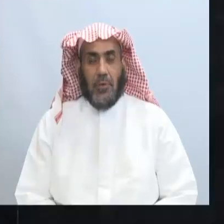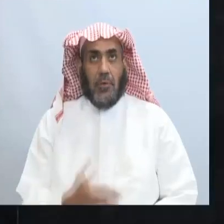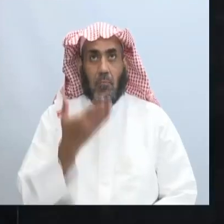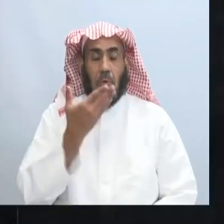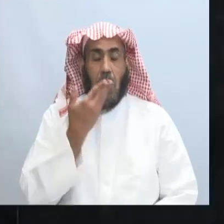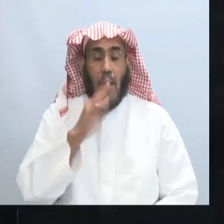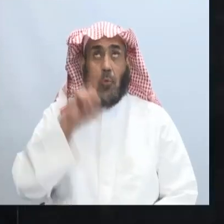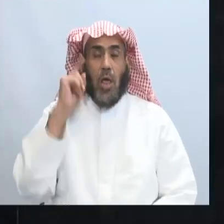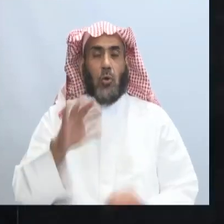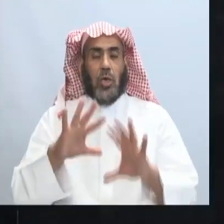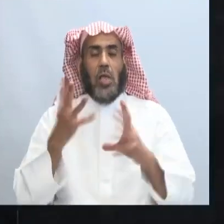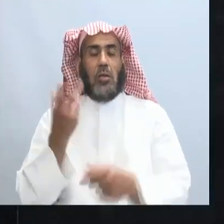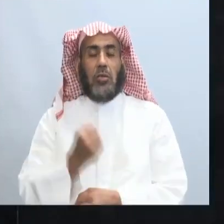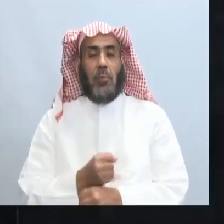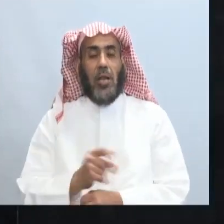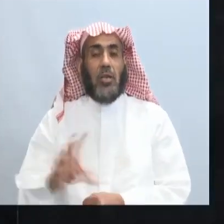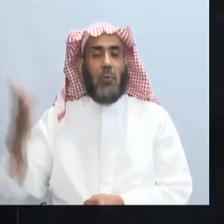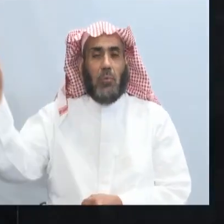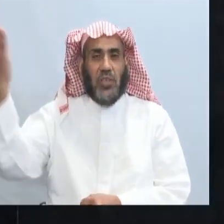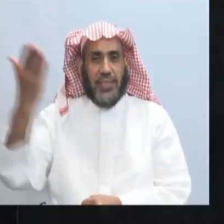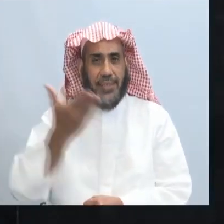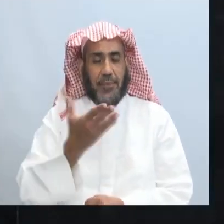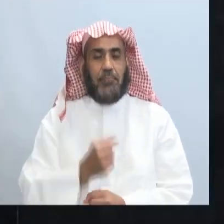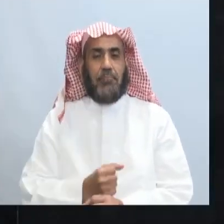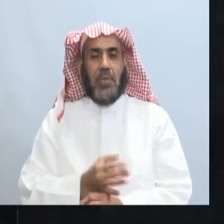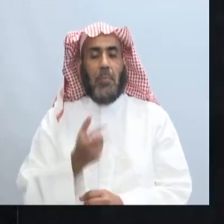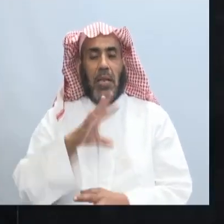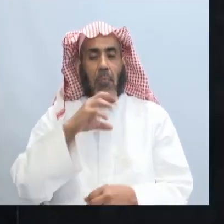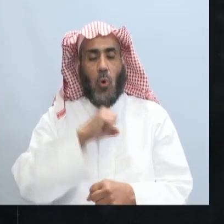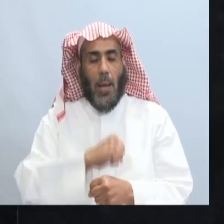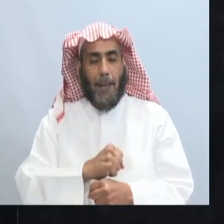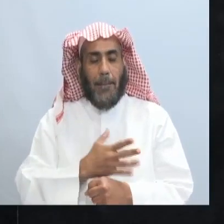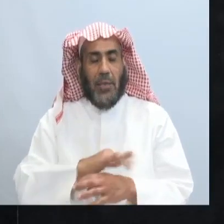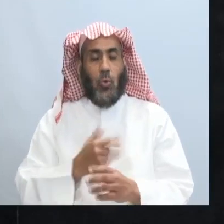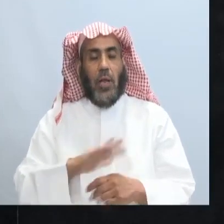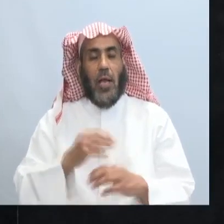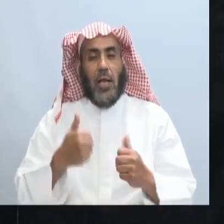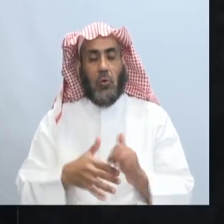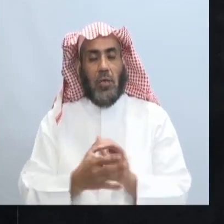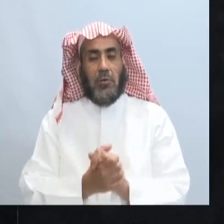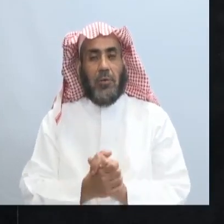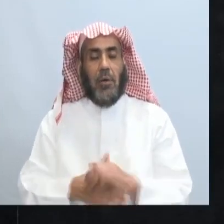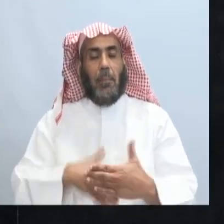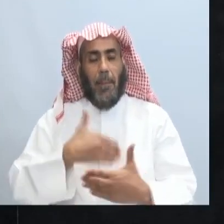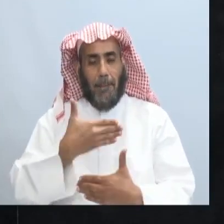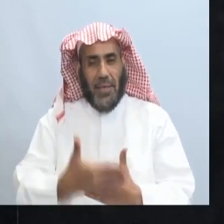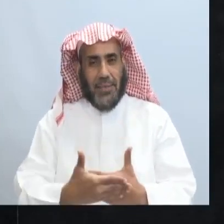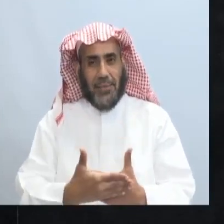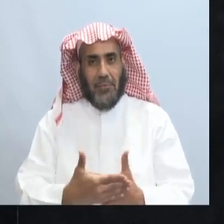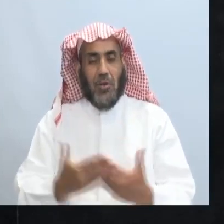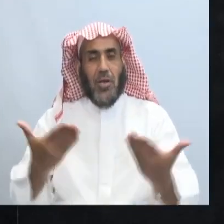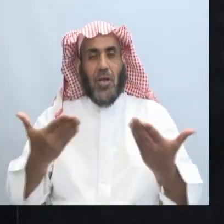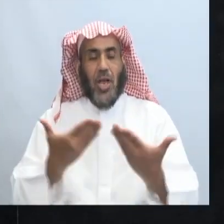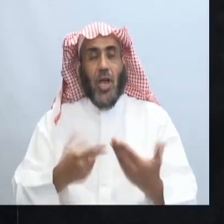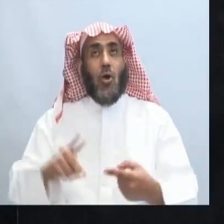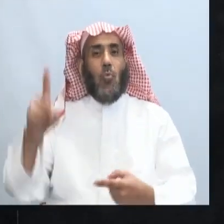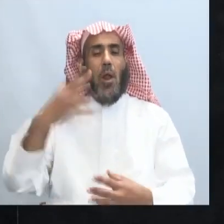الحمد لله والصلاه والسلام على اشرف الانبياء والمرسلين نبينا محمد واله وصحبه اجمعين اما بعد حياكم